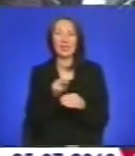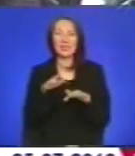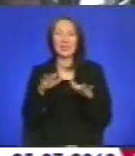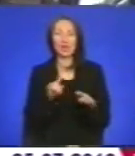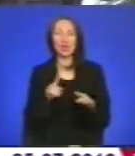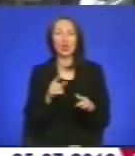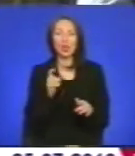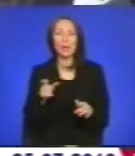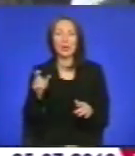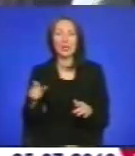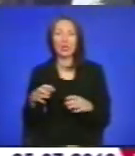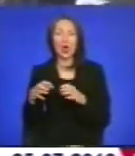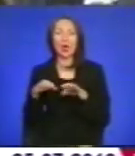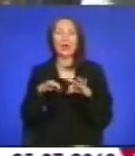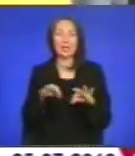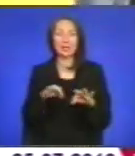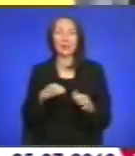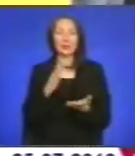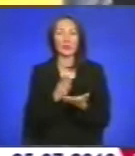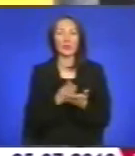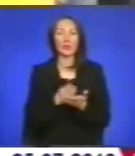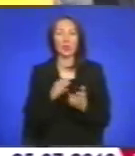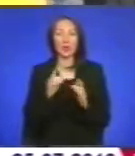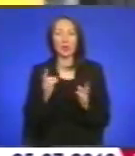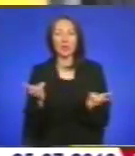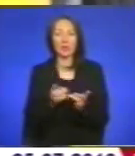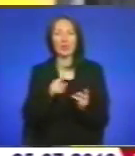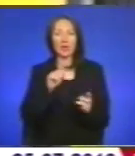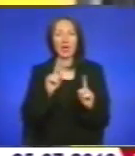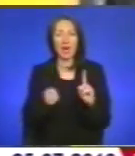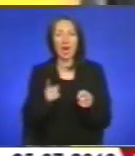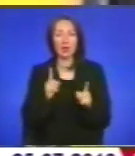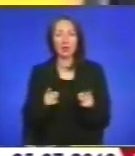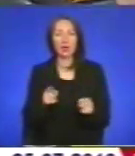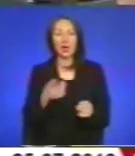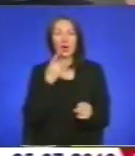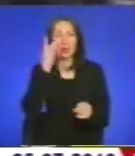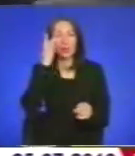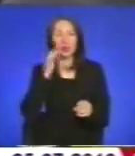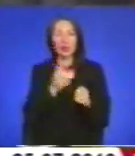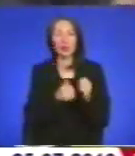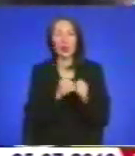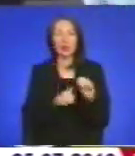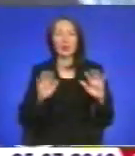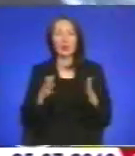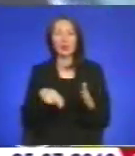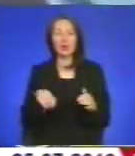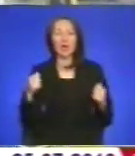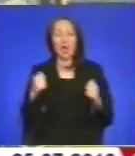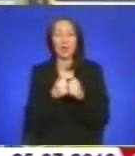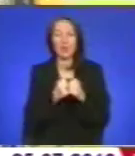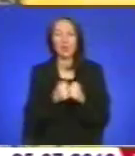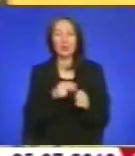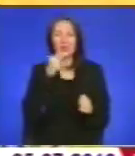щодо пасажирського транспорту зумовлені реальністю. Влітку почастішали випадки резонансних ДТП з вини водіїв автобусів.